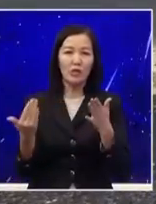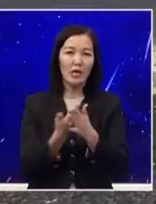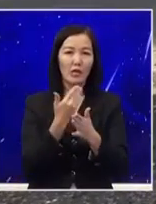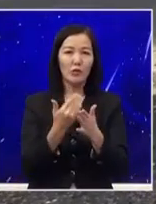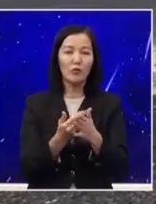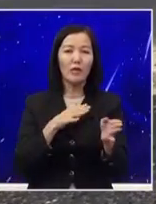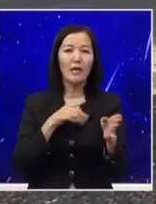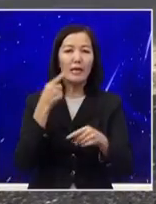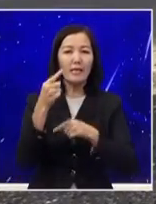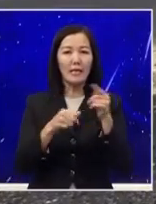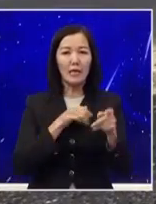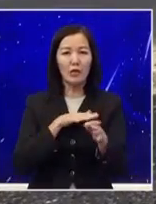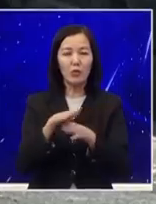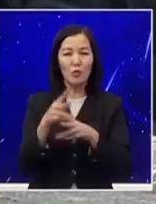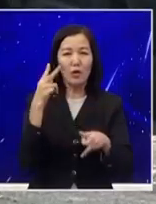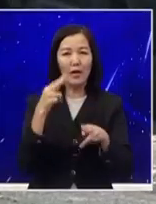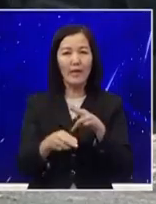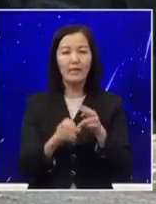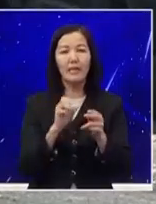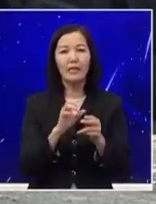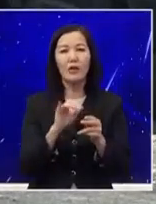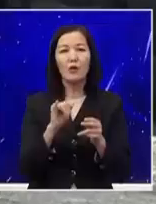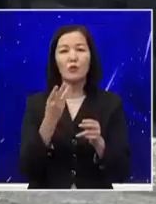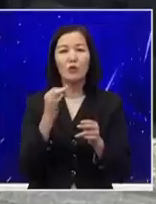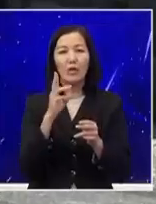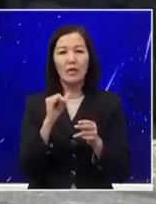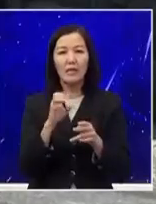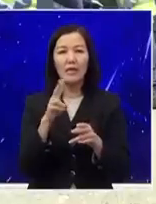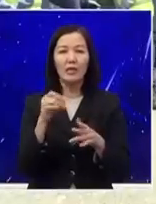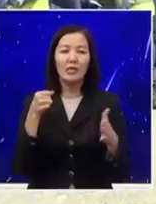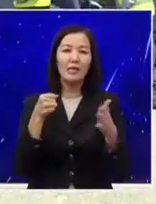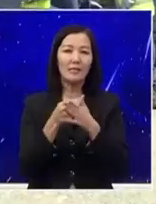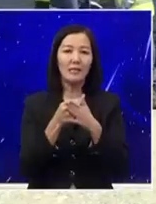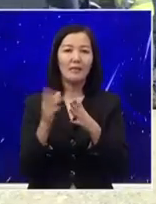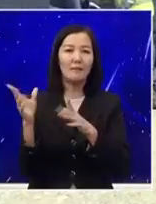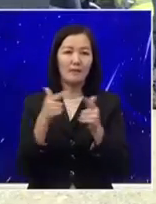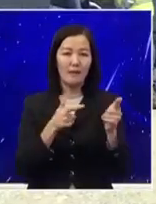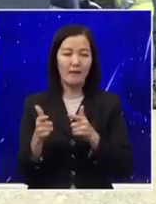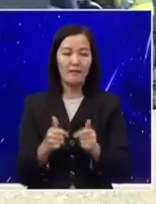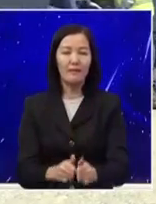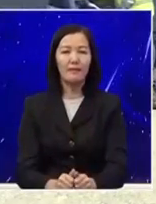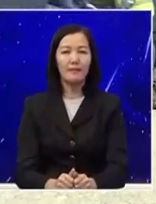жол жасалады. Бүгінге Шаралдан Ақшиге дейінгі 36-сы дайын.